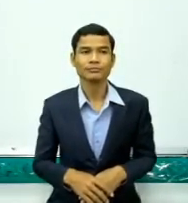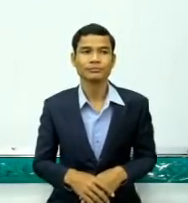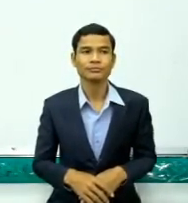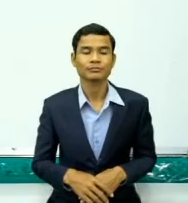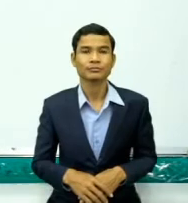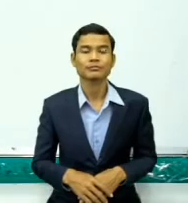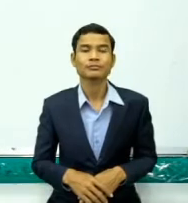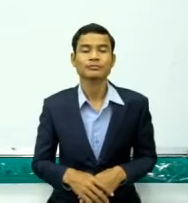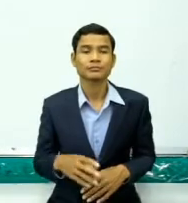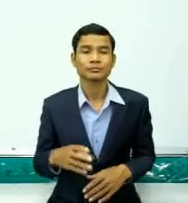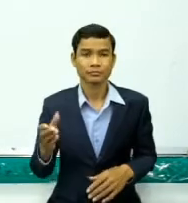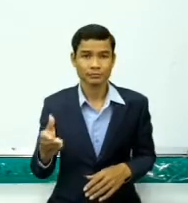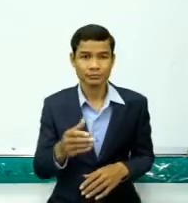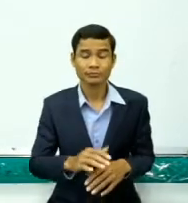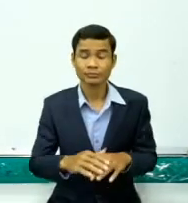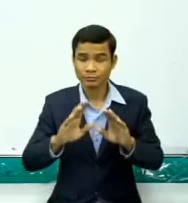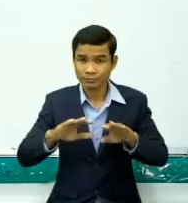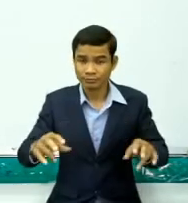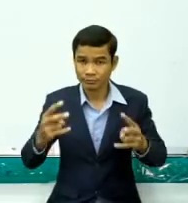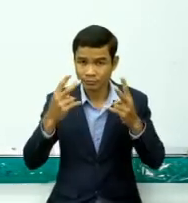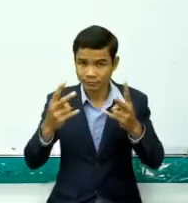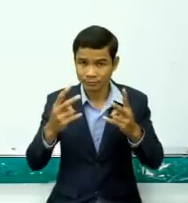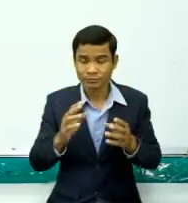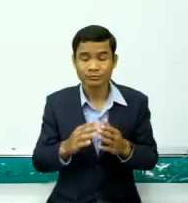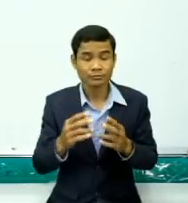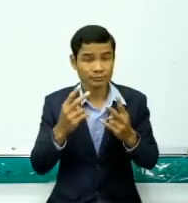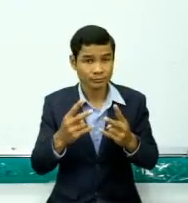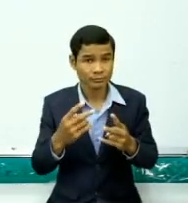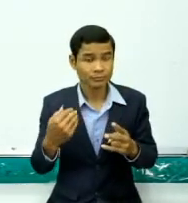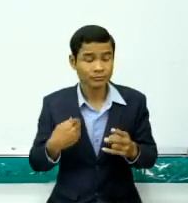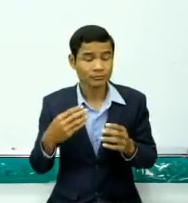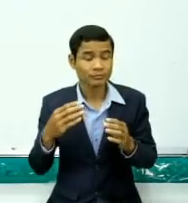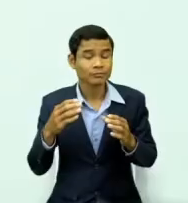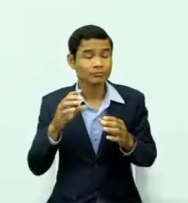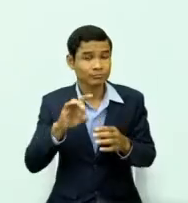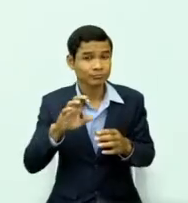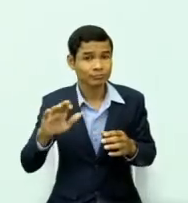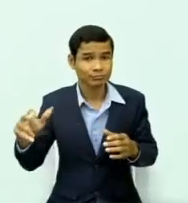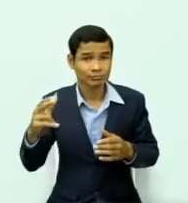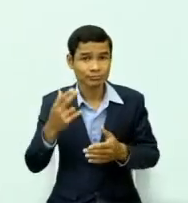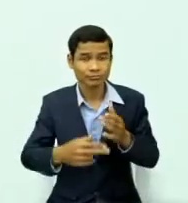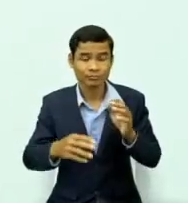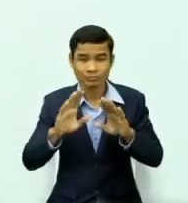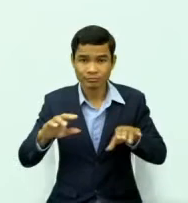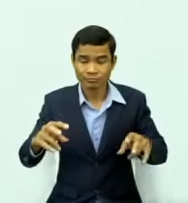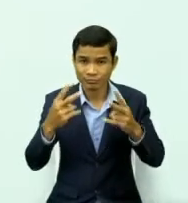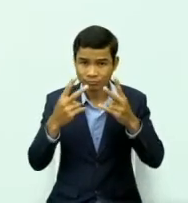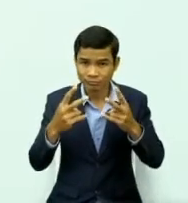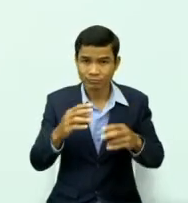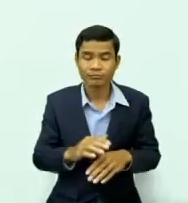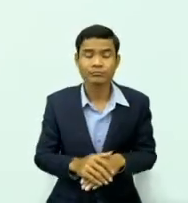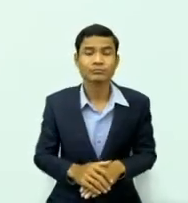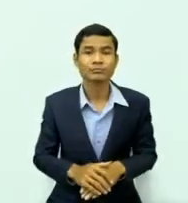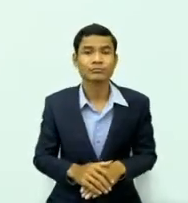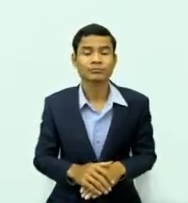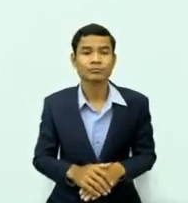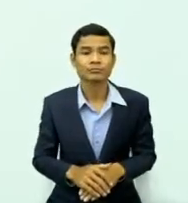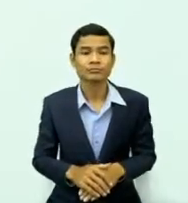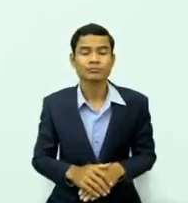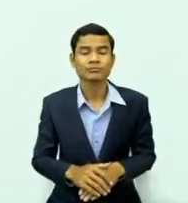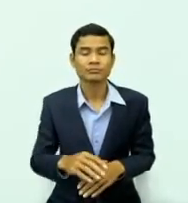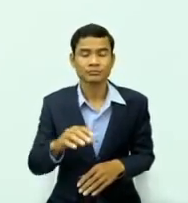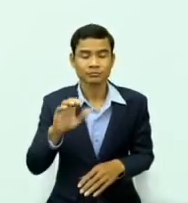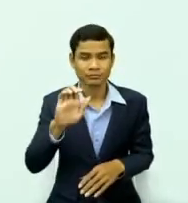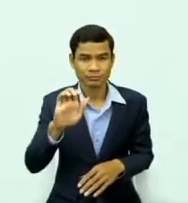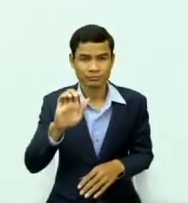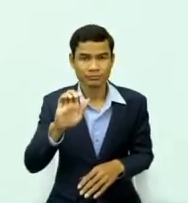chà ta con mang khơi chân chân nè ở vầy khăn lực đặc hiện nế ta dân ta mơ tiếng ở khăn nế cứ miên chân chân nè